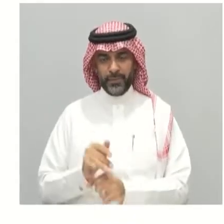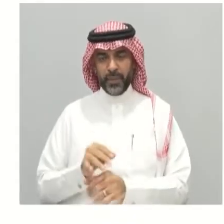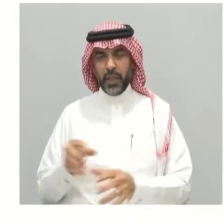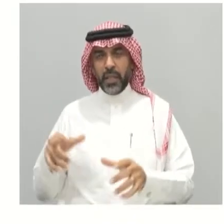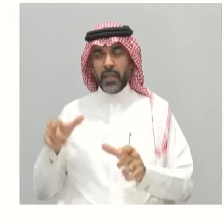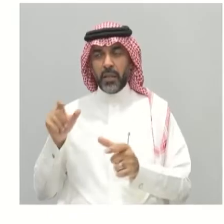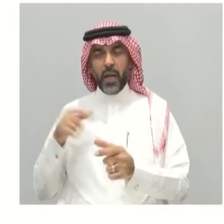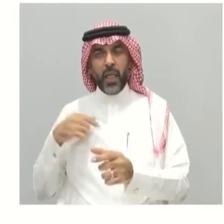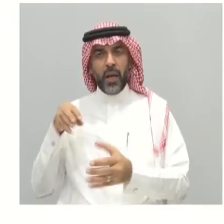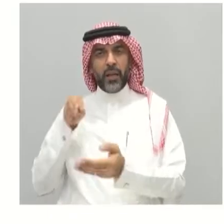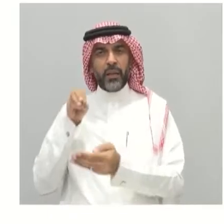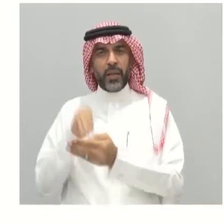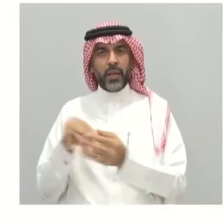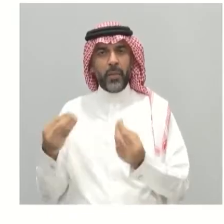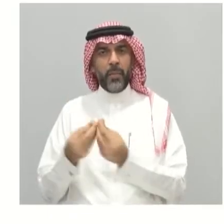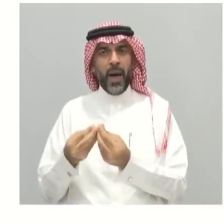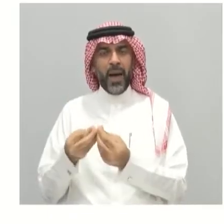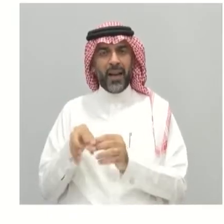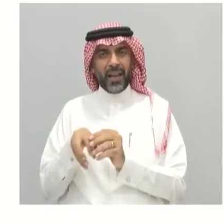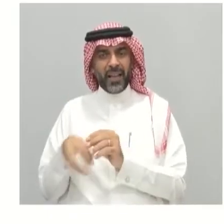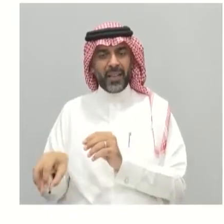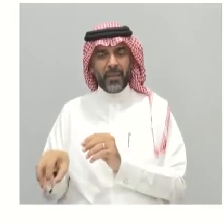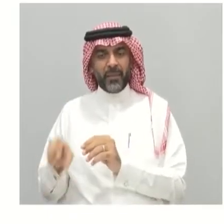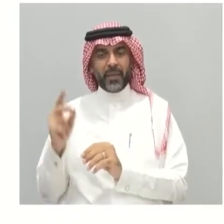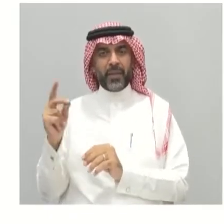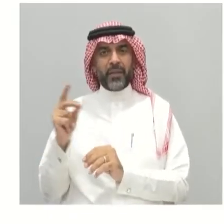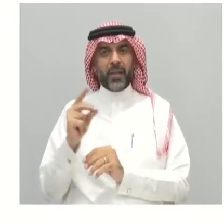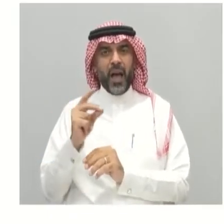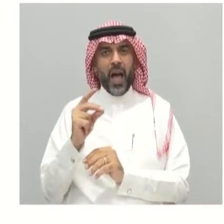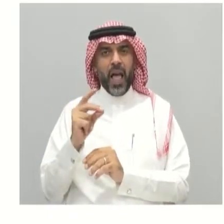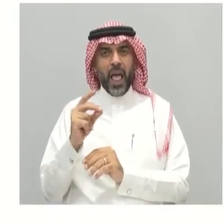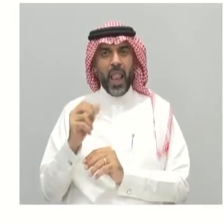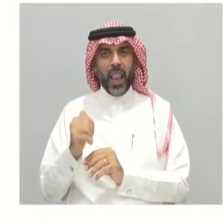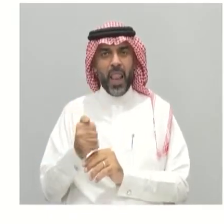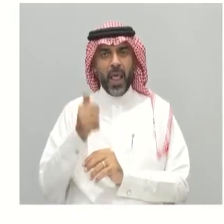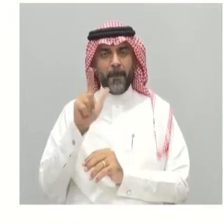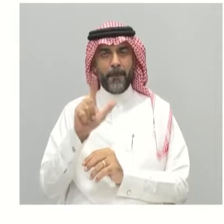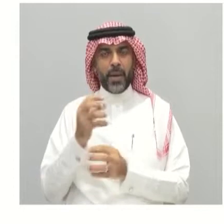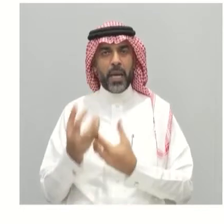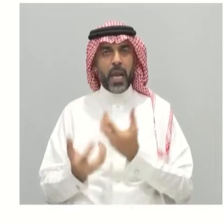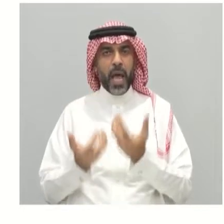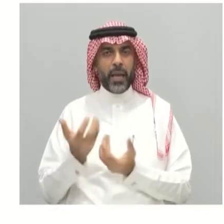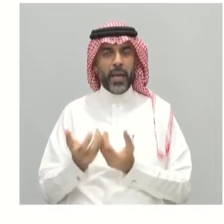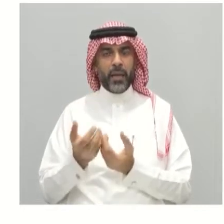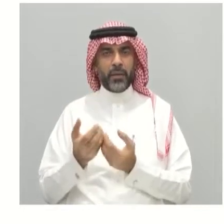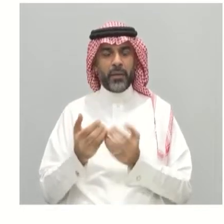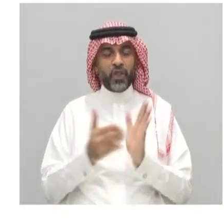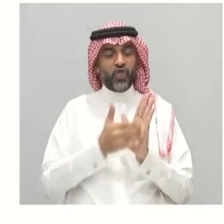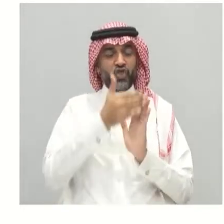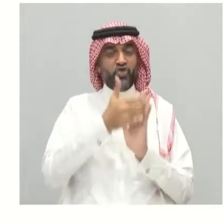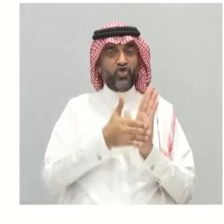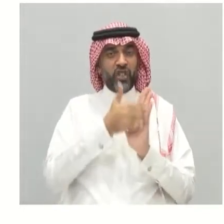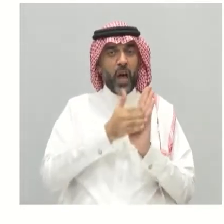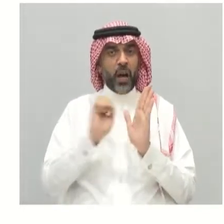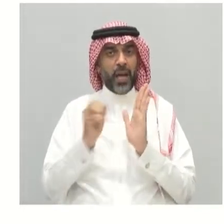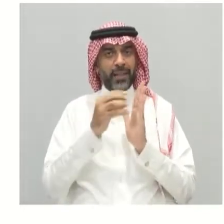الطحالب الناريه اذا تنتمي الى قسم الطحالب الناريه جدارها الخلوي يتكون من